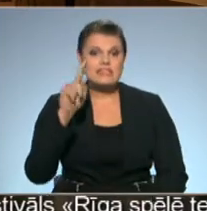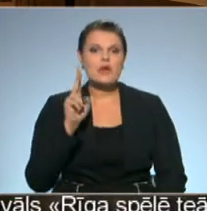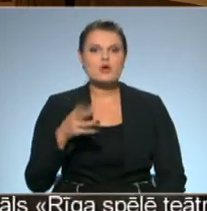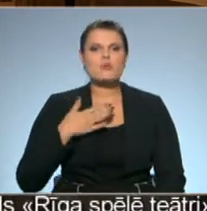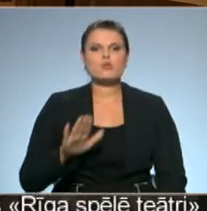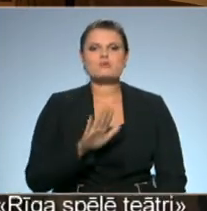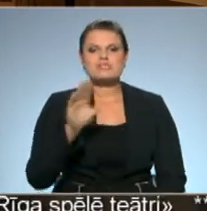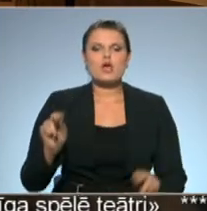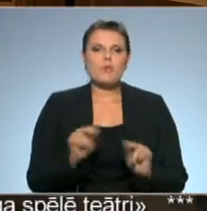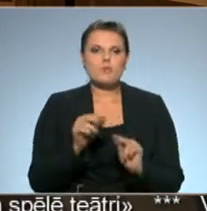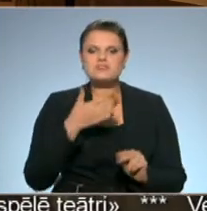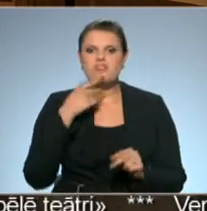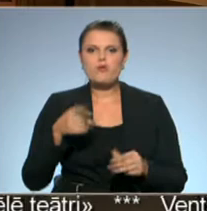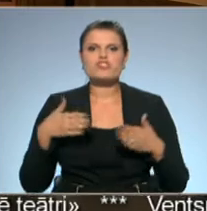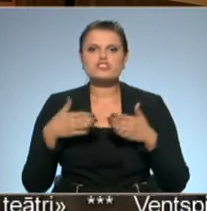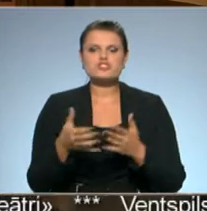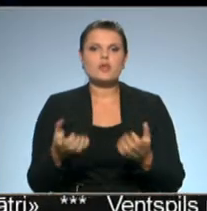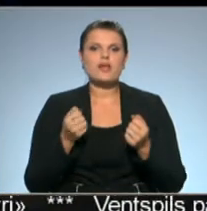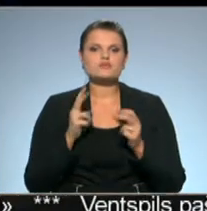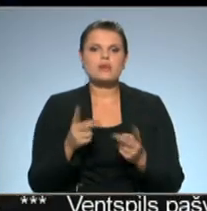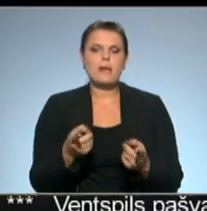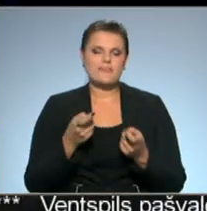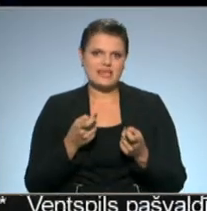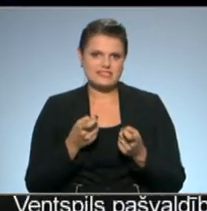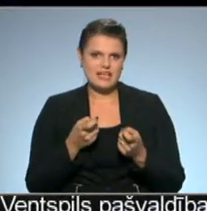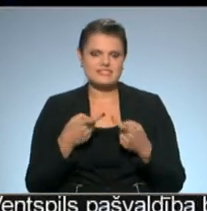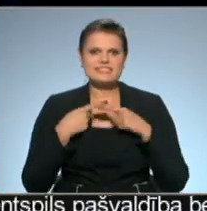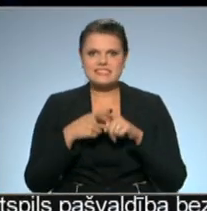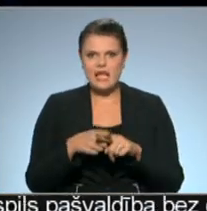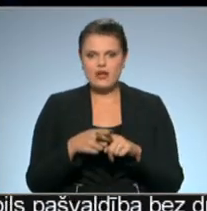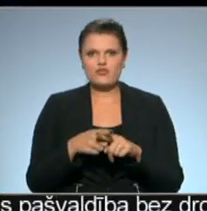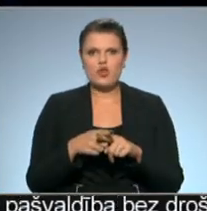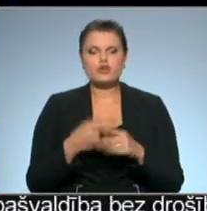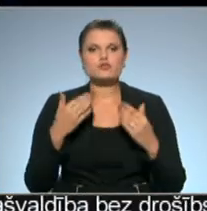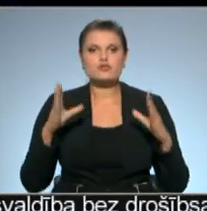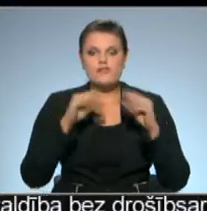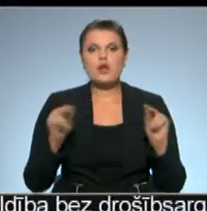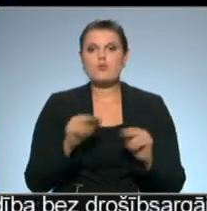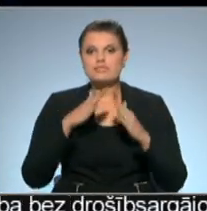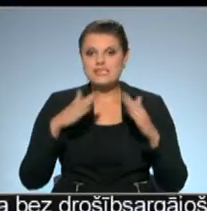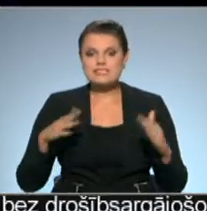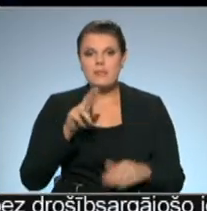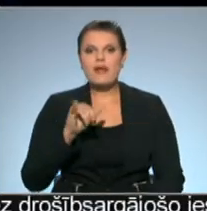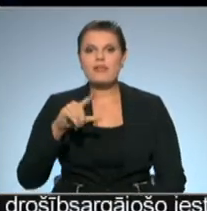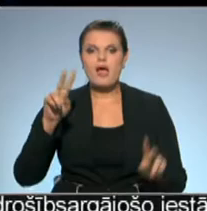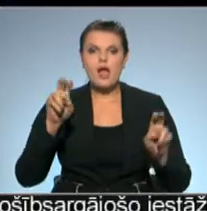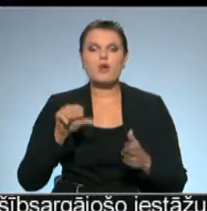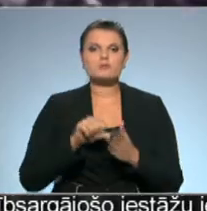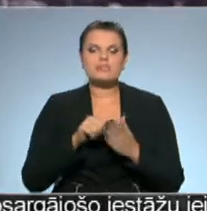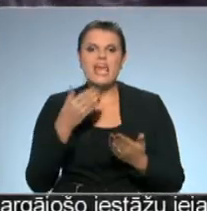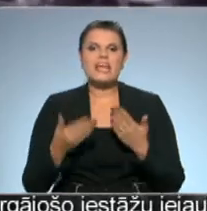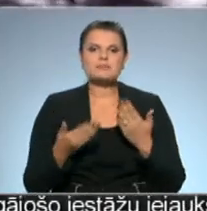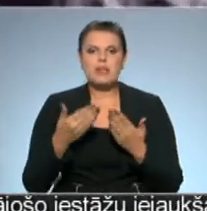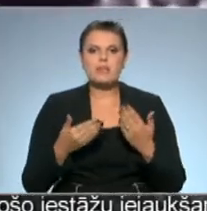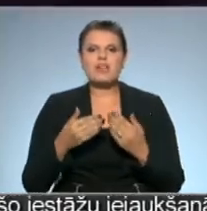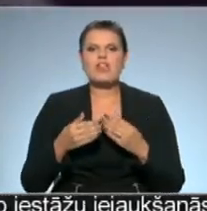mūsdienu mūzikā varbūt nav tik šauri jāuztrat kā piesaistīts tehnoloģijām. Šovakar mūzikas namā Daila uzstāsies eksperimentālā džēza